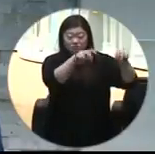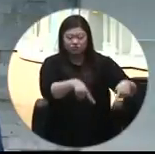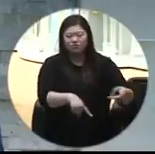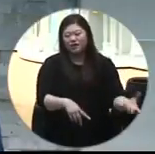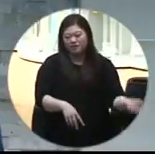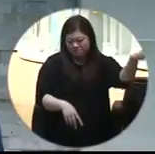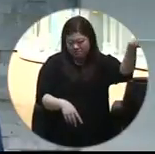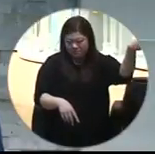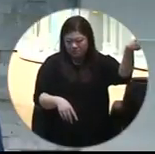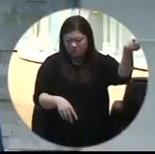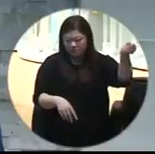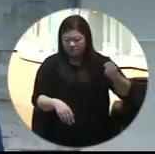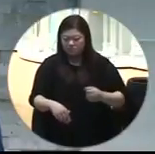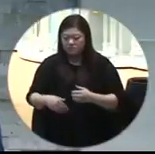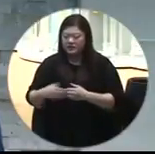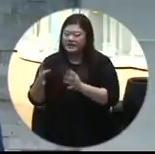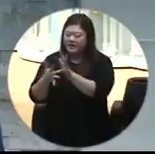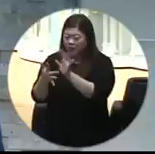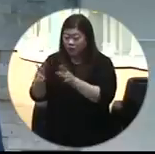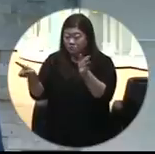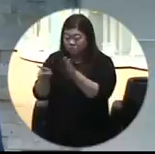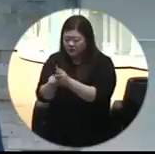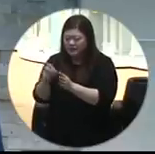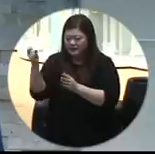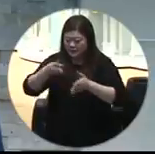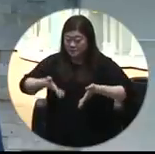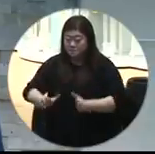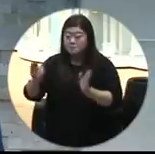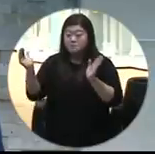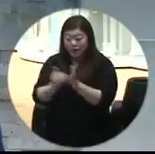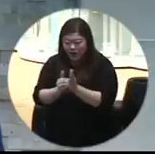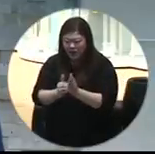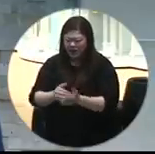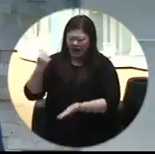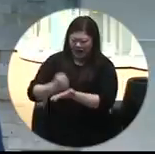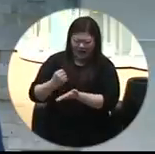하는 것이지 거듭난 성도가 할 일이 아니에요.